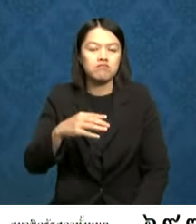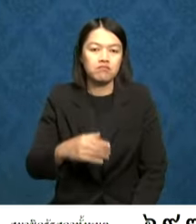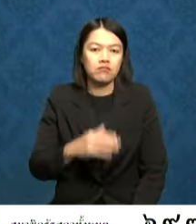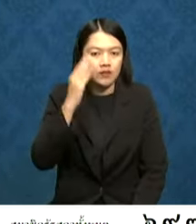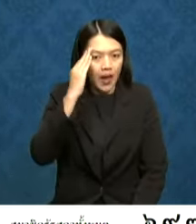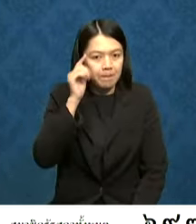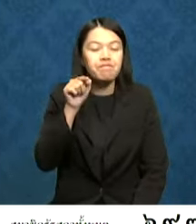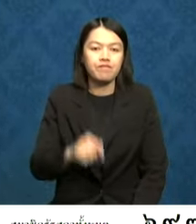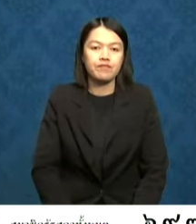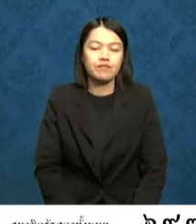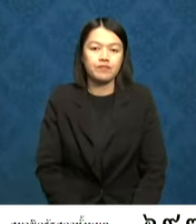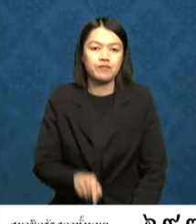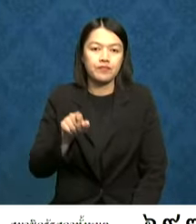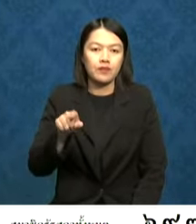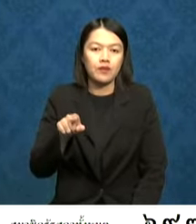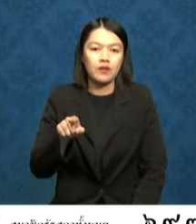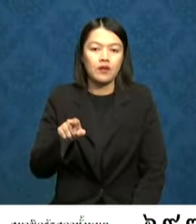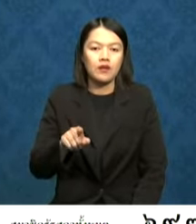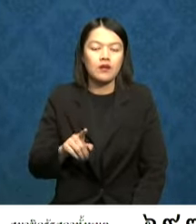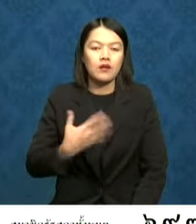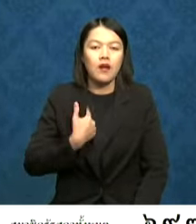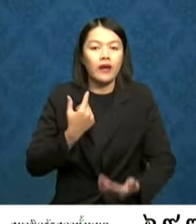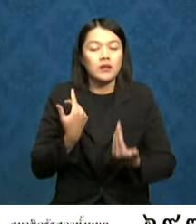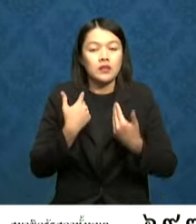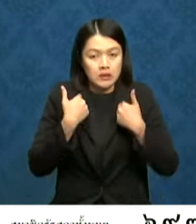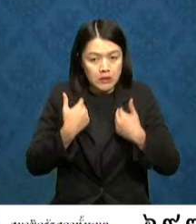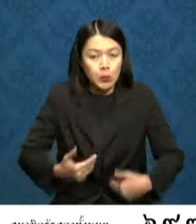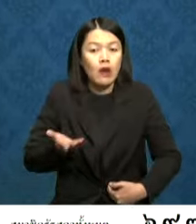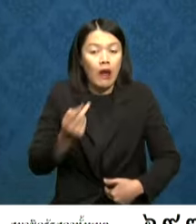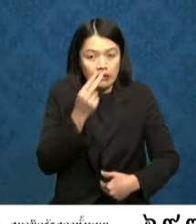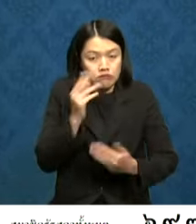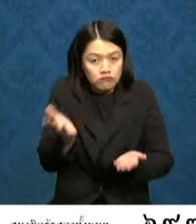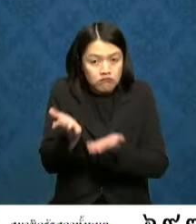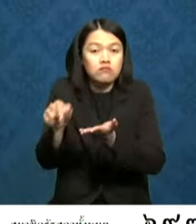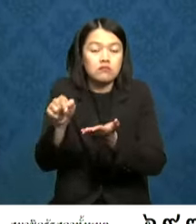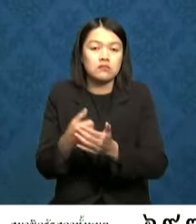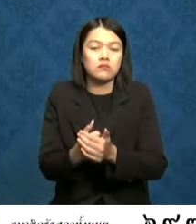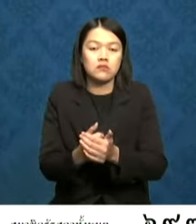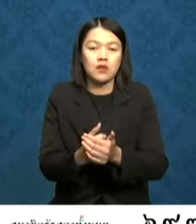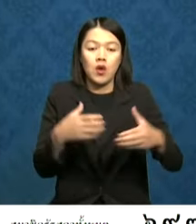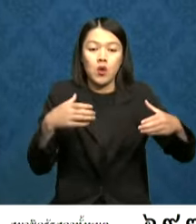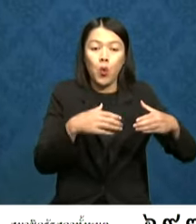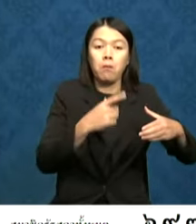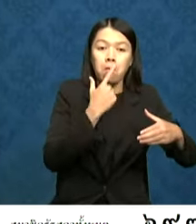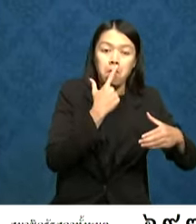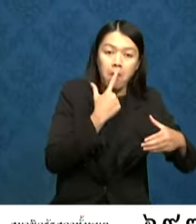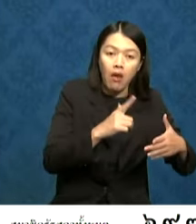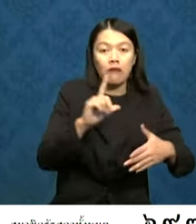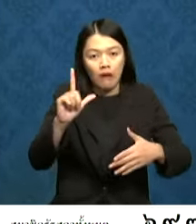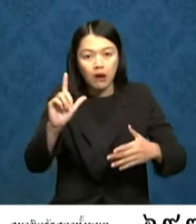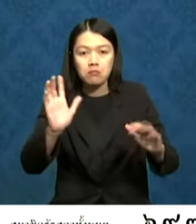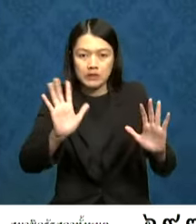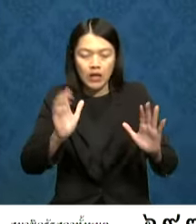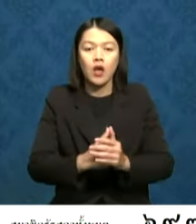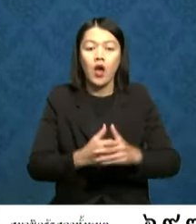ย้ำนะคะว่านี่คือการสร้างหลักประกันให้กับคนทุกคนไม่ใช่เฉพาะเสื้อเหลืองเสื้อแดง